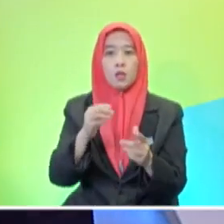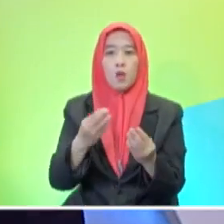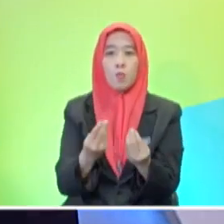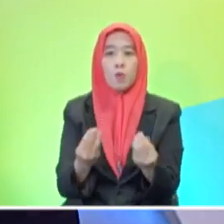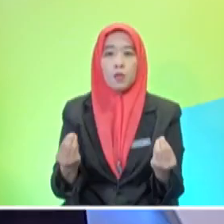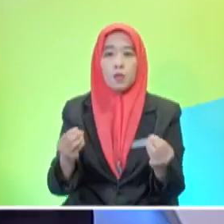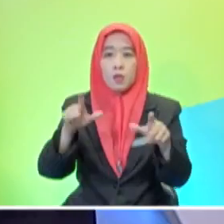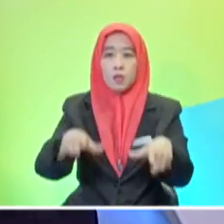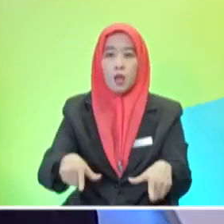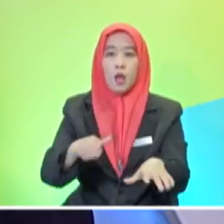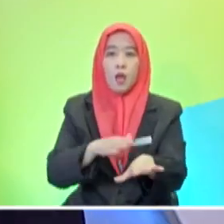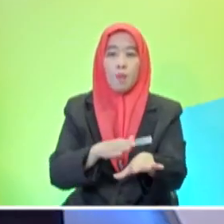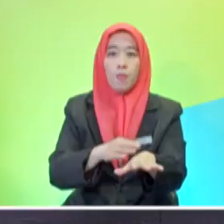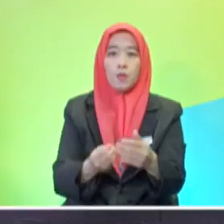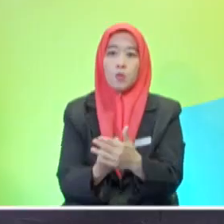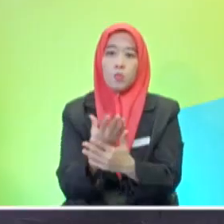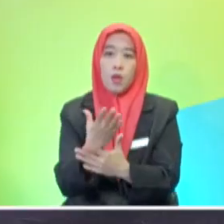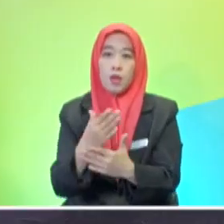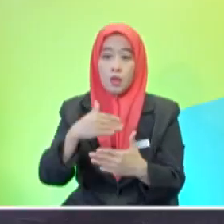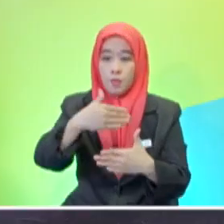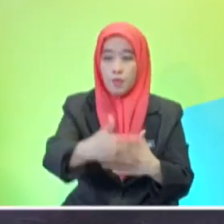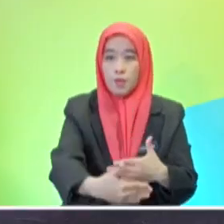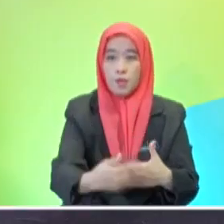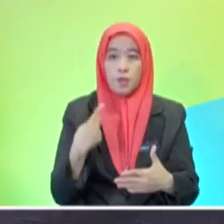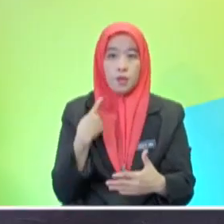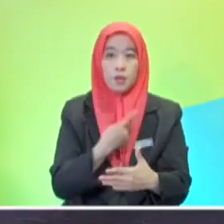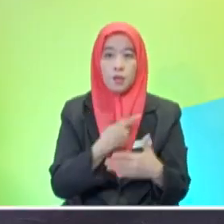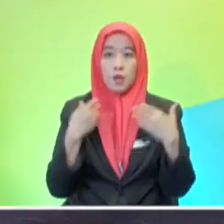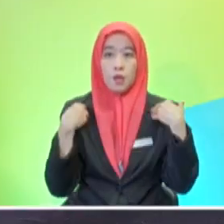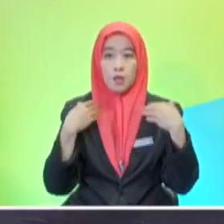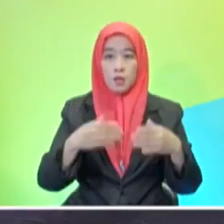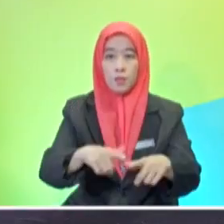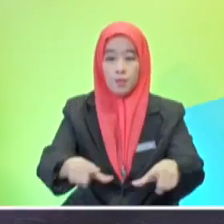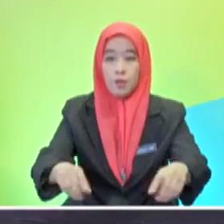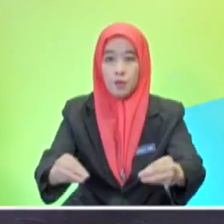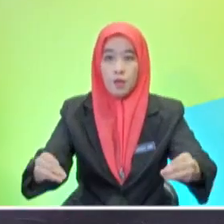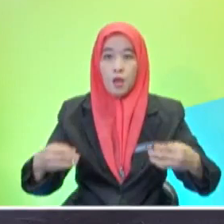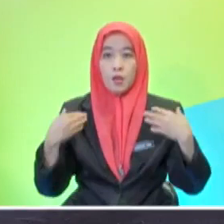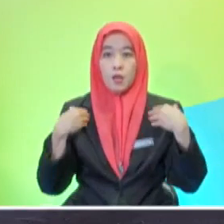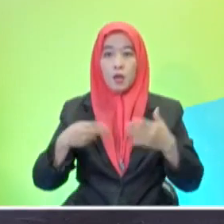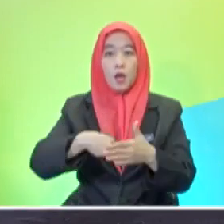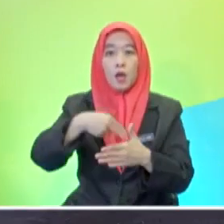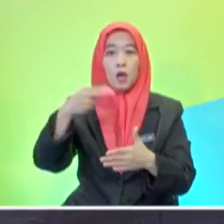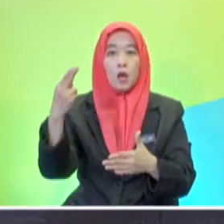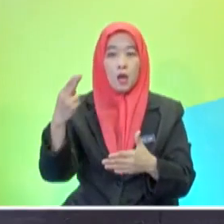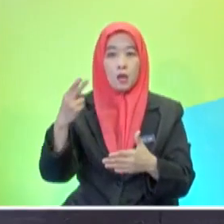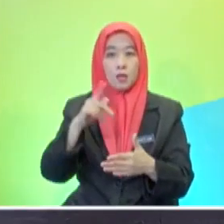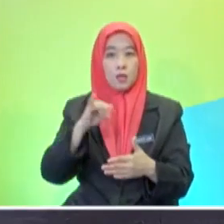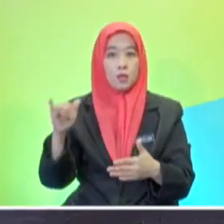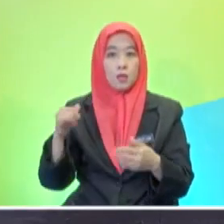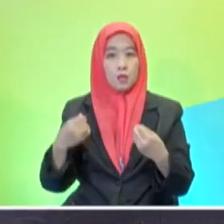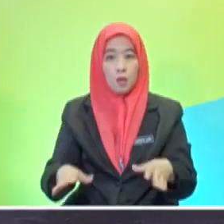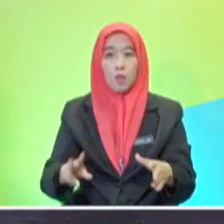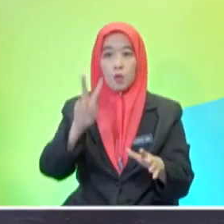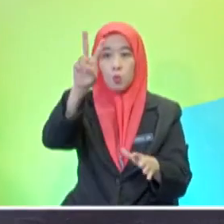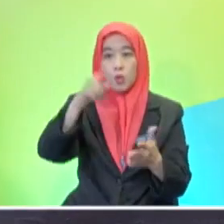tumbuhan. Kat depan kita ni atas meja ada hasilnya selepas 2 minggu juga